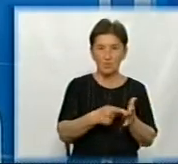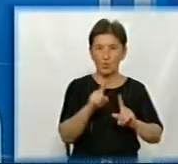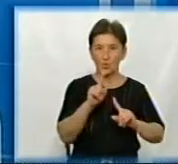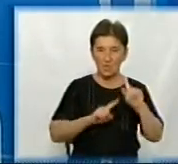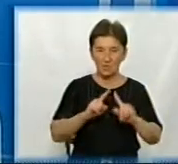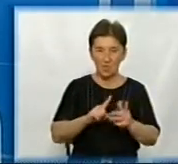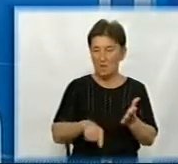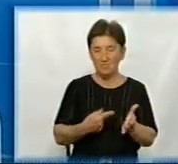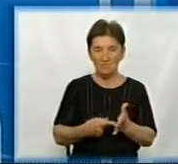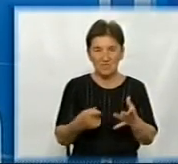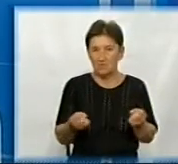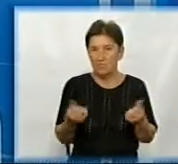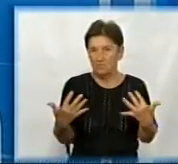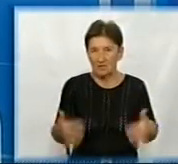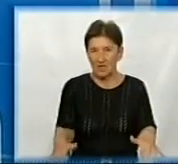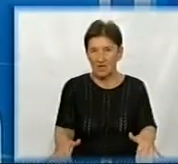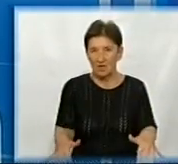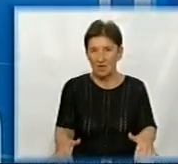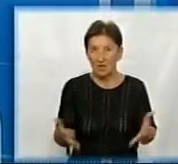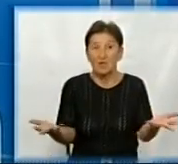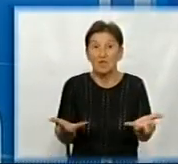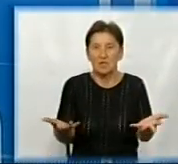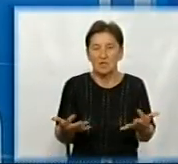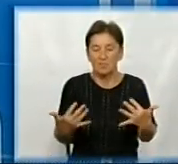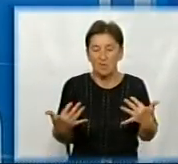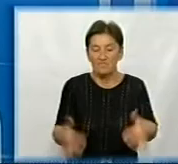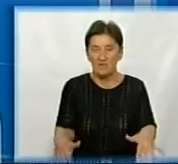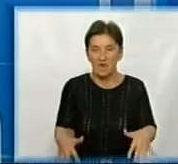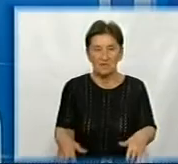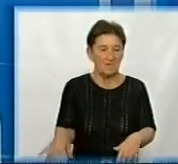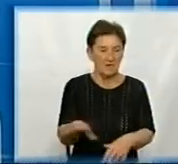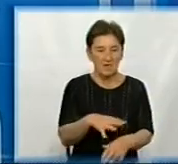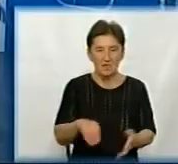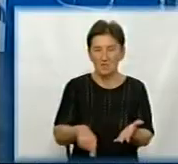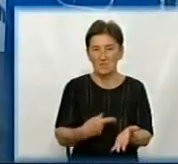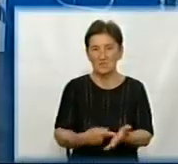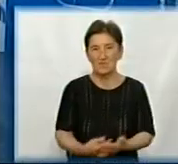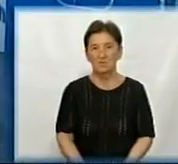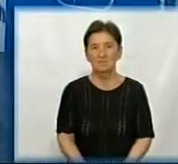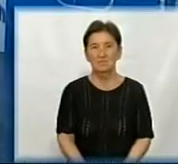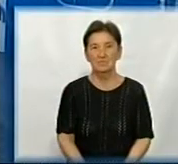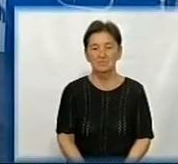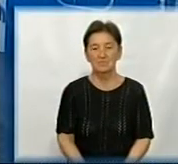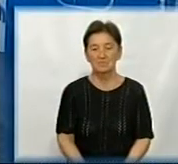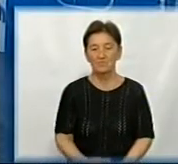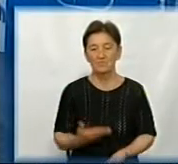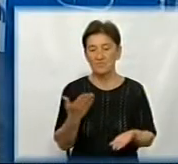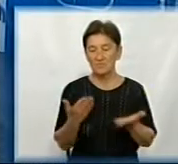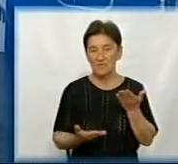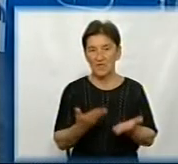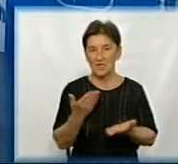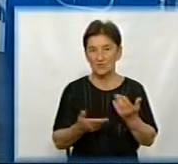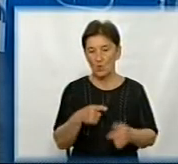місто позбулося б цього комунального майна. Які були втрати міста і що б тоді потрібно було робити? Ну, якщо говорити, тут